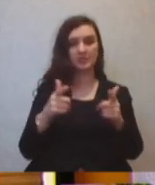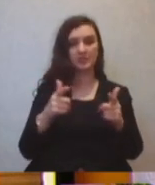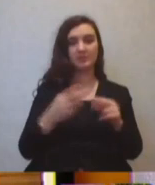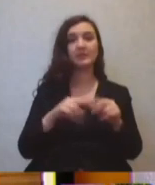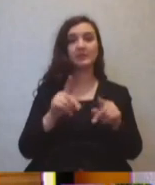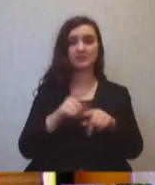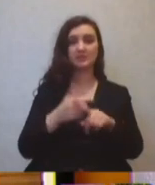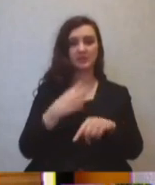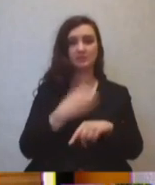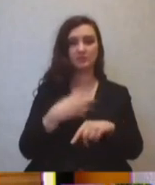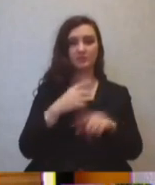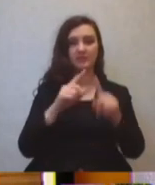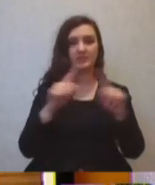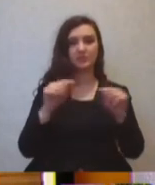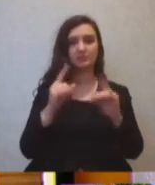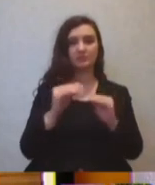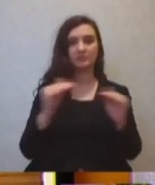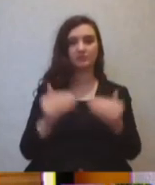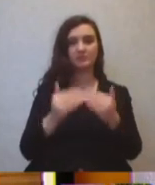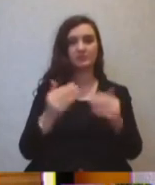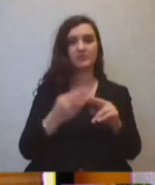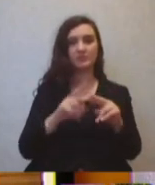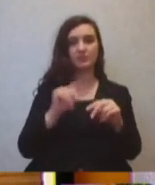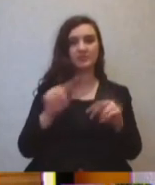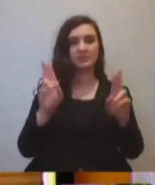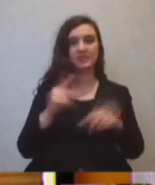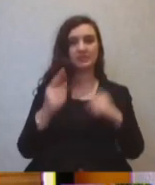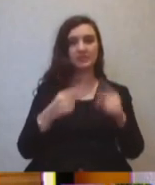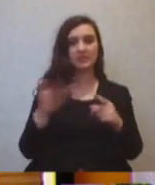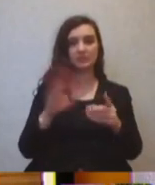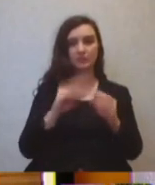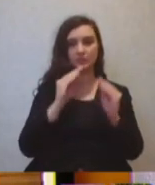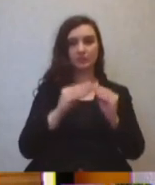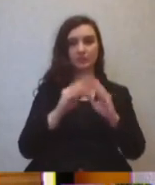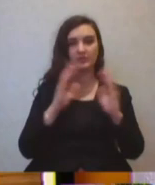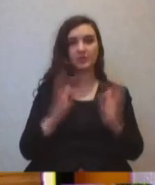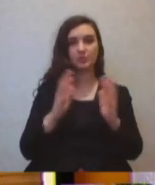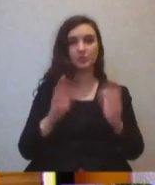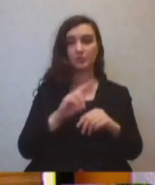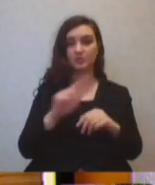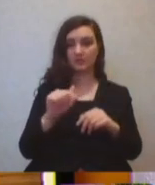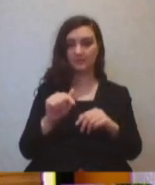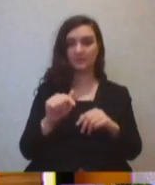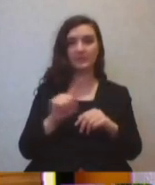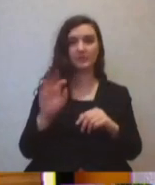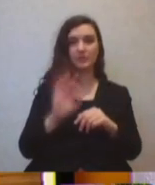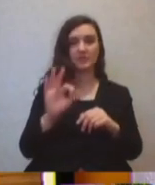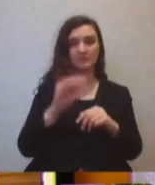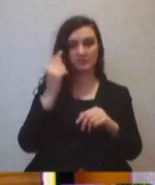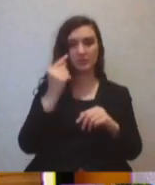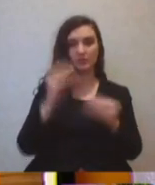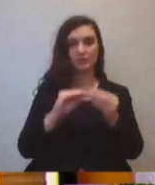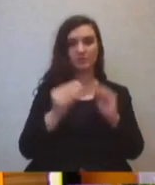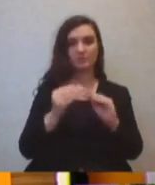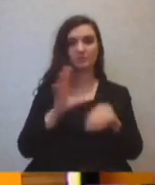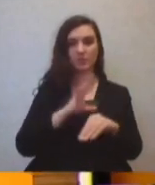ესე ძალიან მნიშვნელოვანია განსაკუთრებით ბავშვებისათვის. ამიტომ ეს ტრადიცია მოდი შევინარჩუნოთ და რაც შეეხება ფსიქიკური